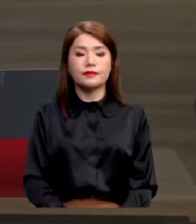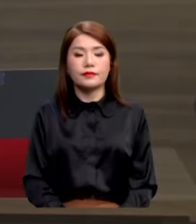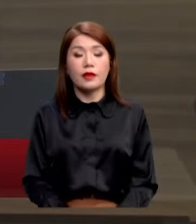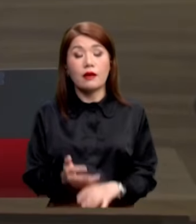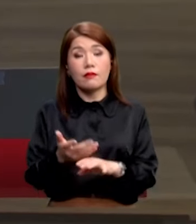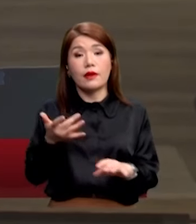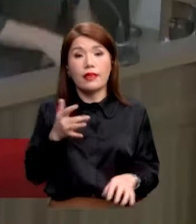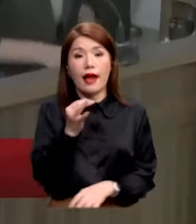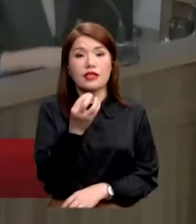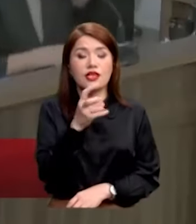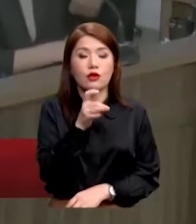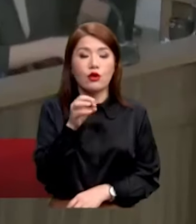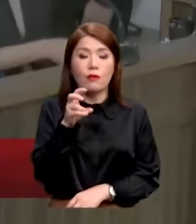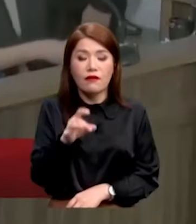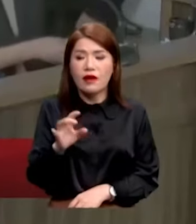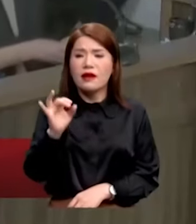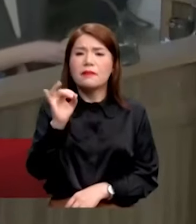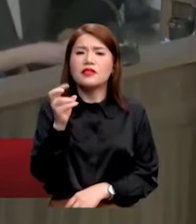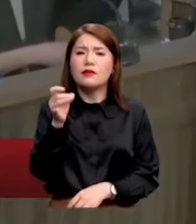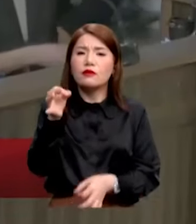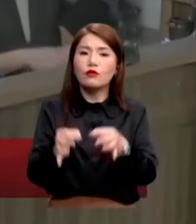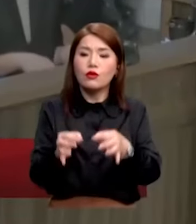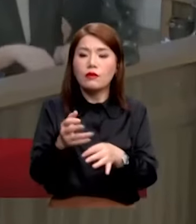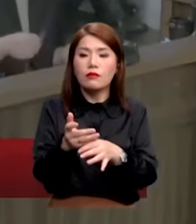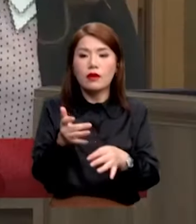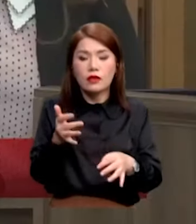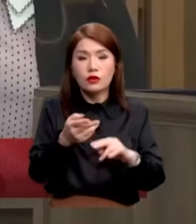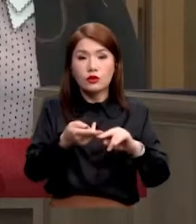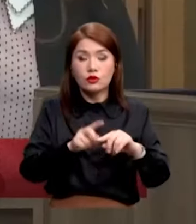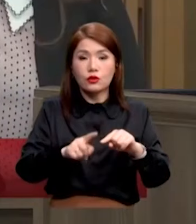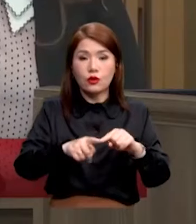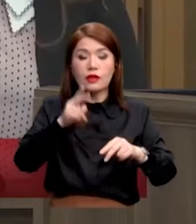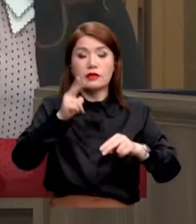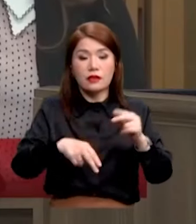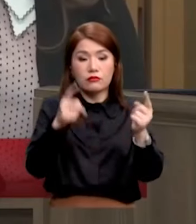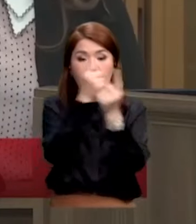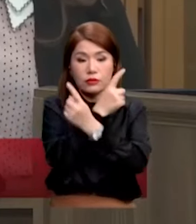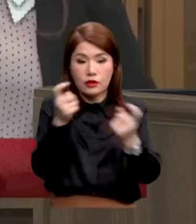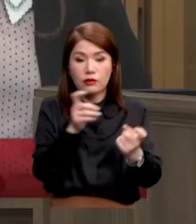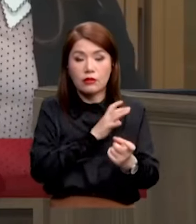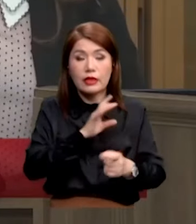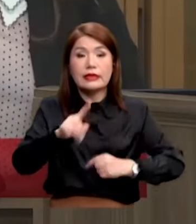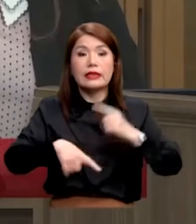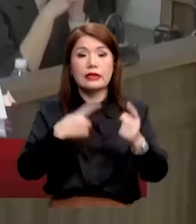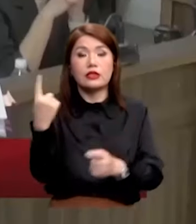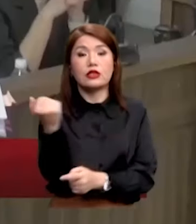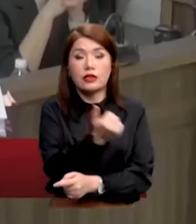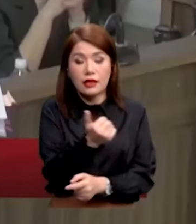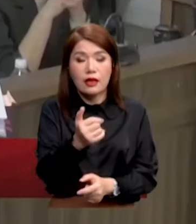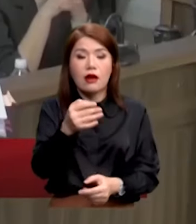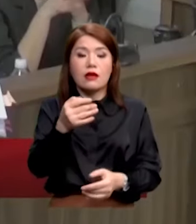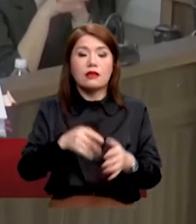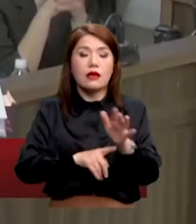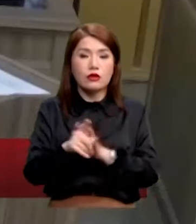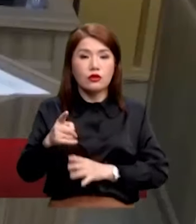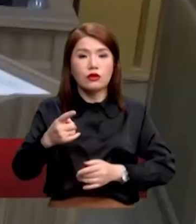Бұған дейін Айжан Құлбаева Бишімбаев ісі бойынша сот процесі аяқталуға жақын екенін хабарлаған. Келесі аптада тараптардың сөз жарысы